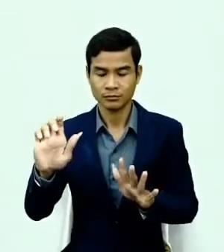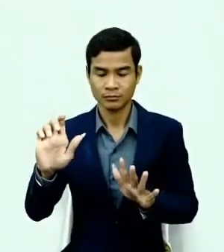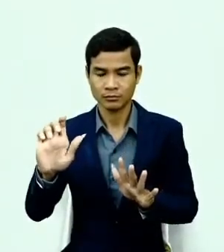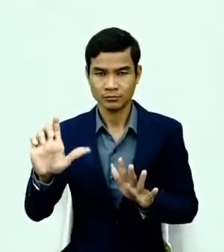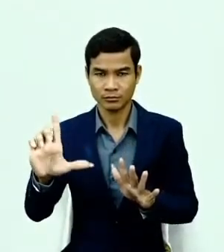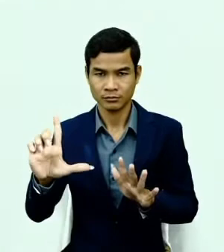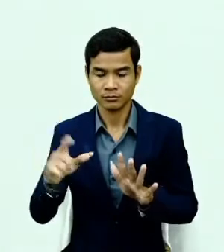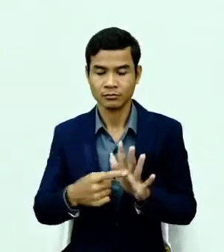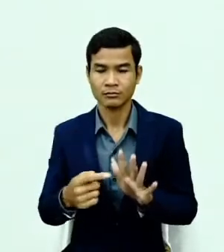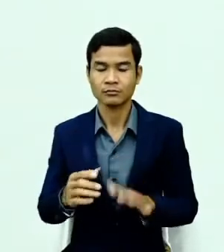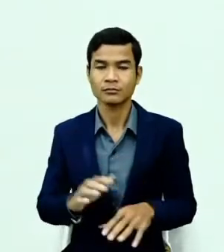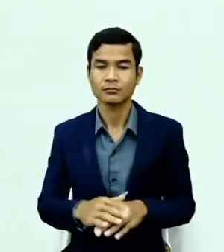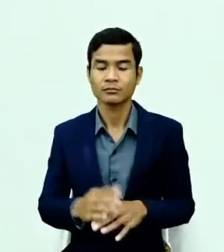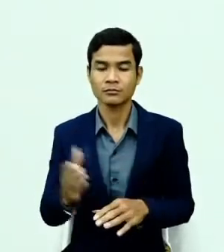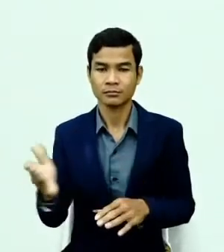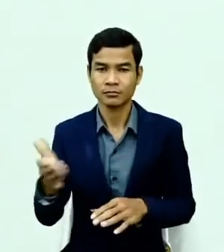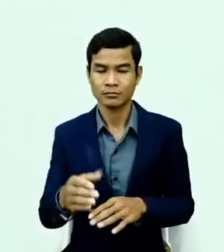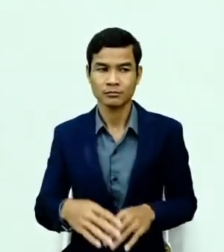ចាស់កូន